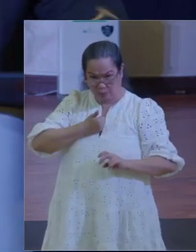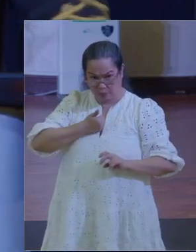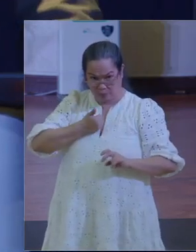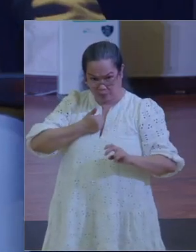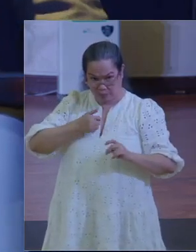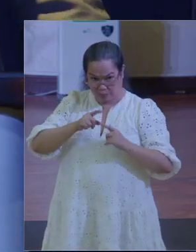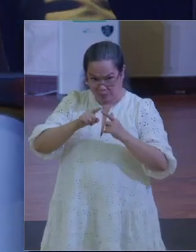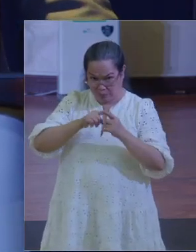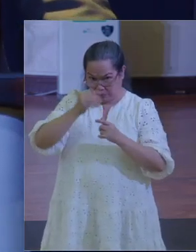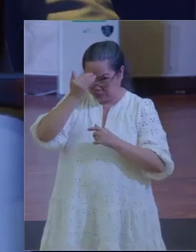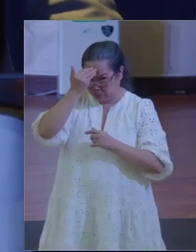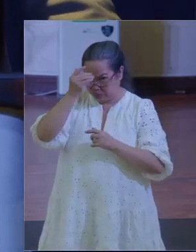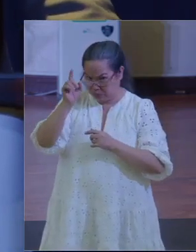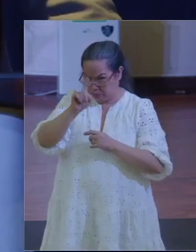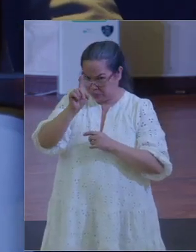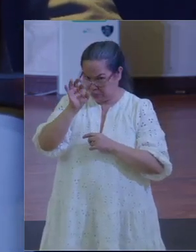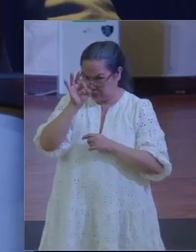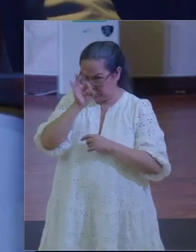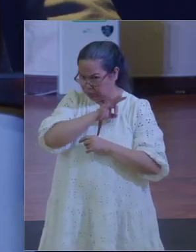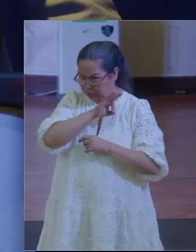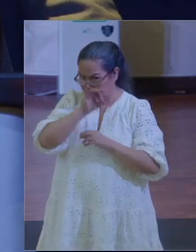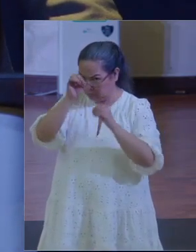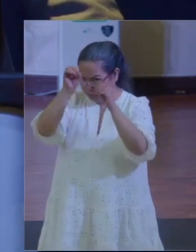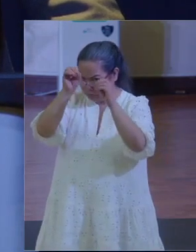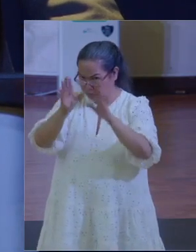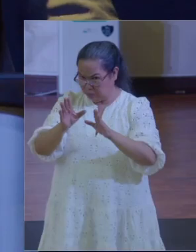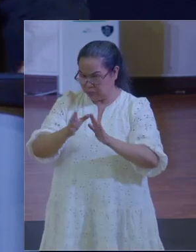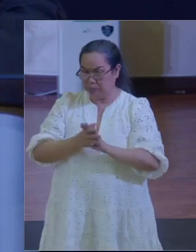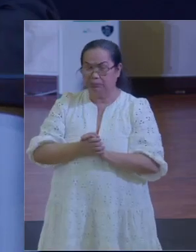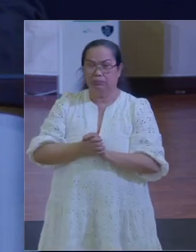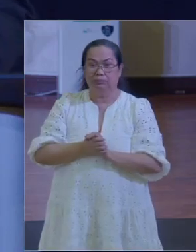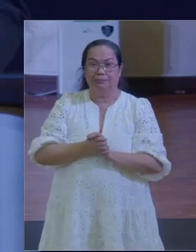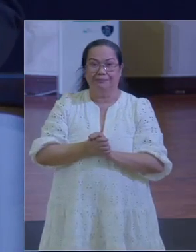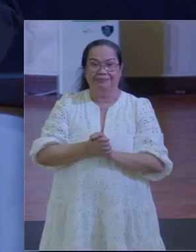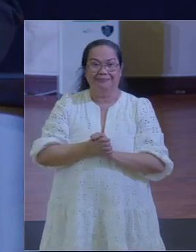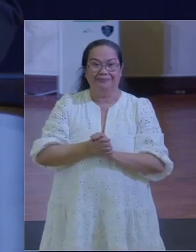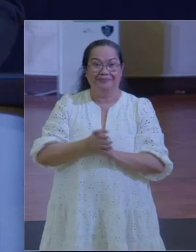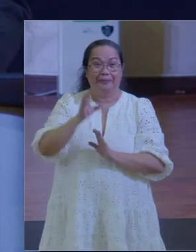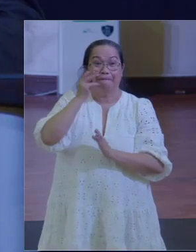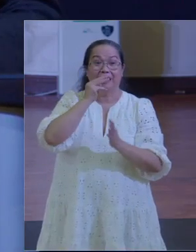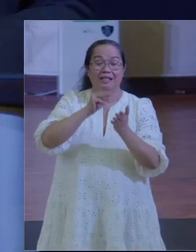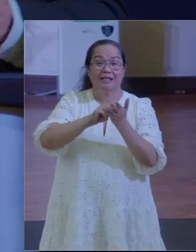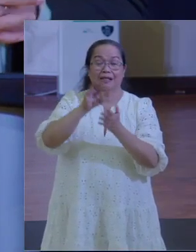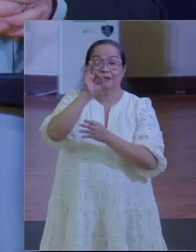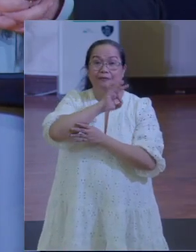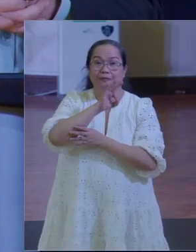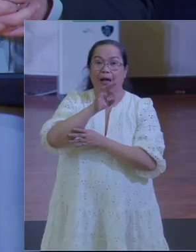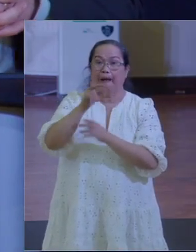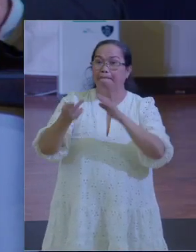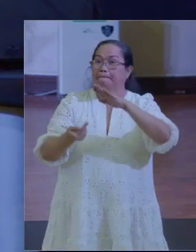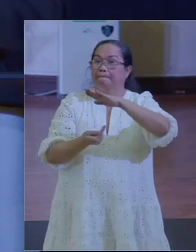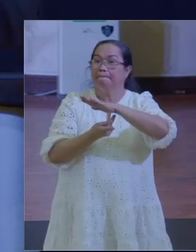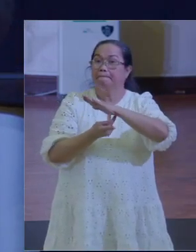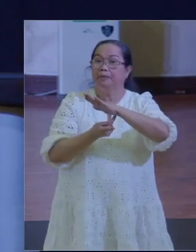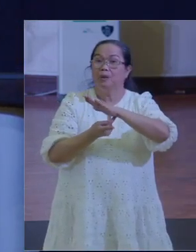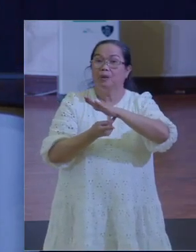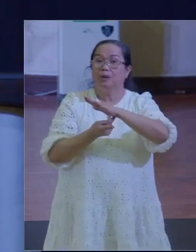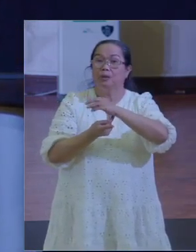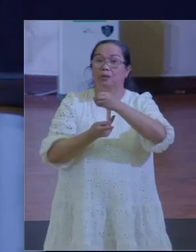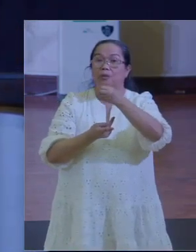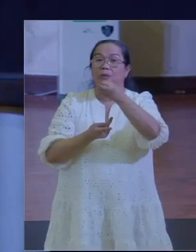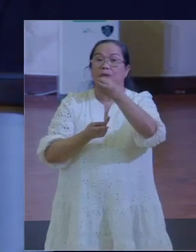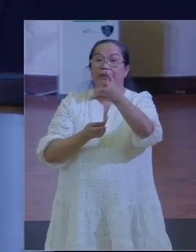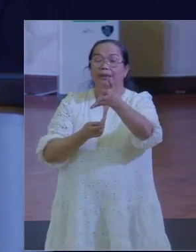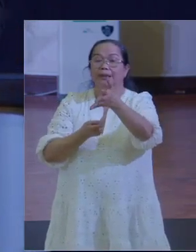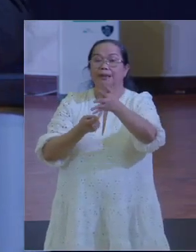at pagkakilala sa mga huwad na guro. So si Pablo ay nagbigay ng isang mahalagang patnubay tungkol dito